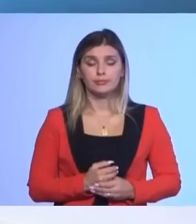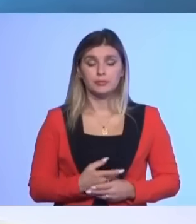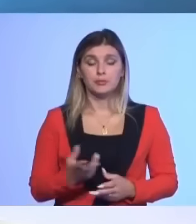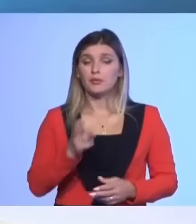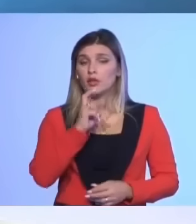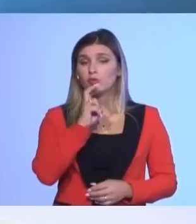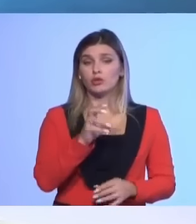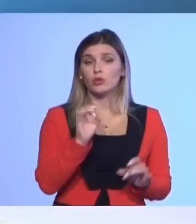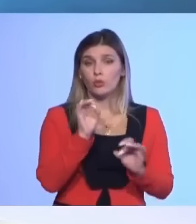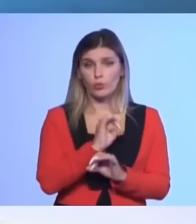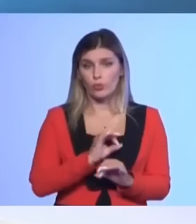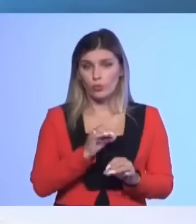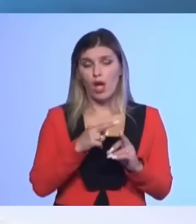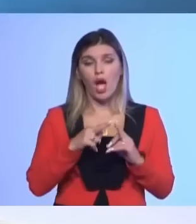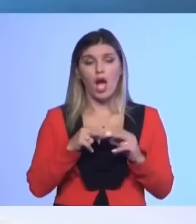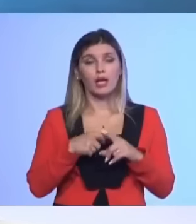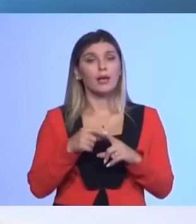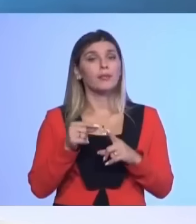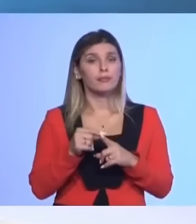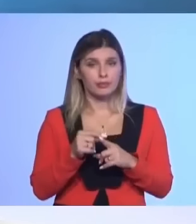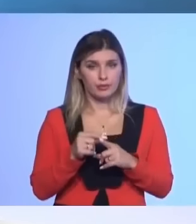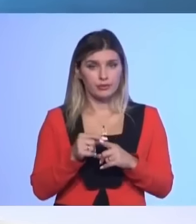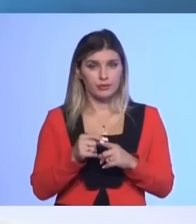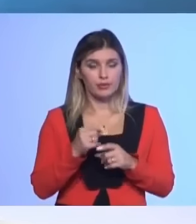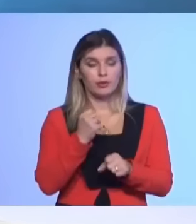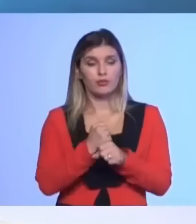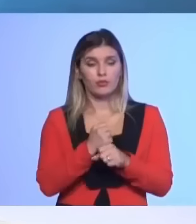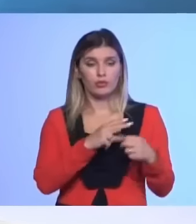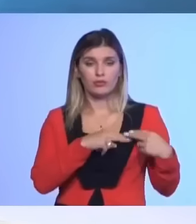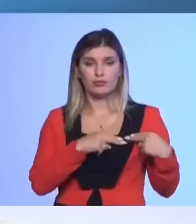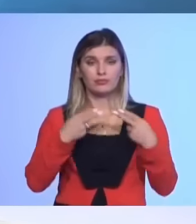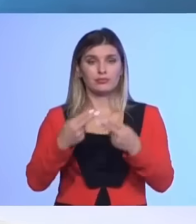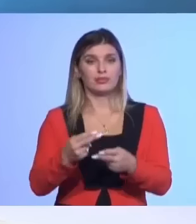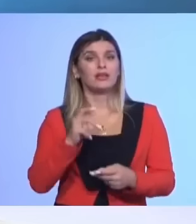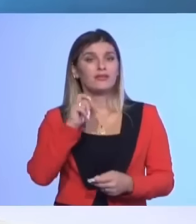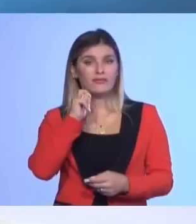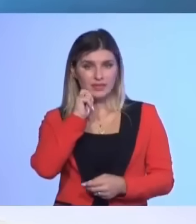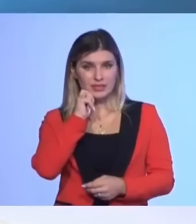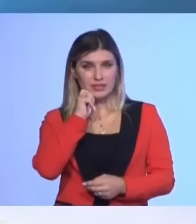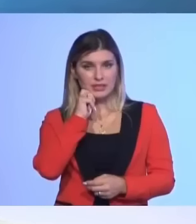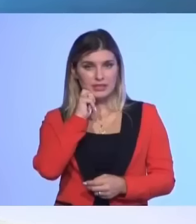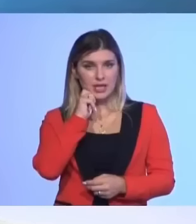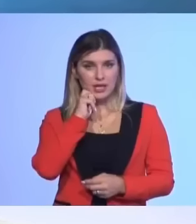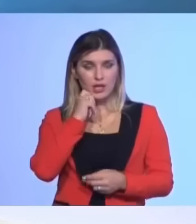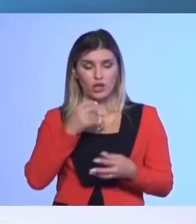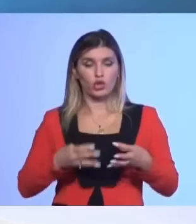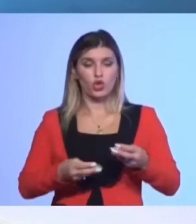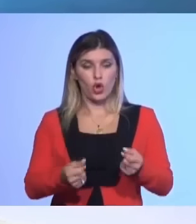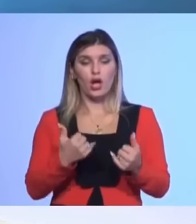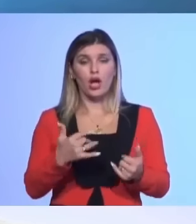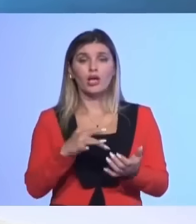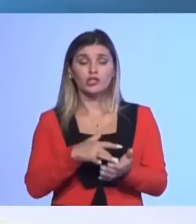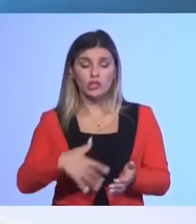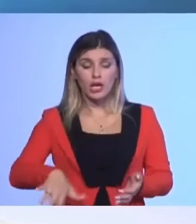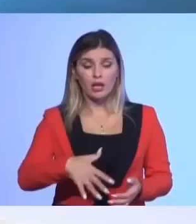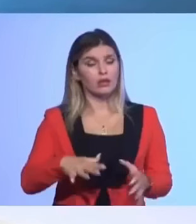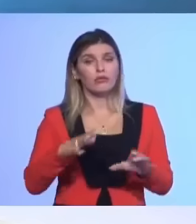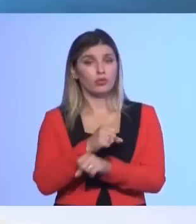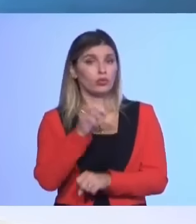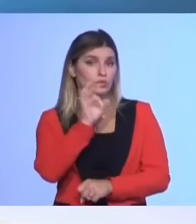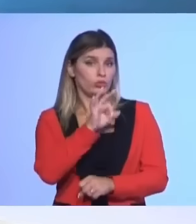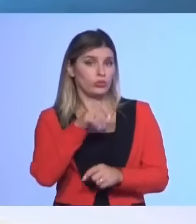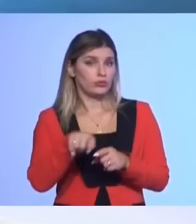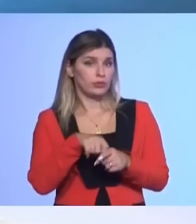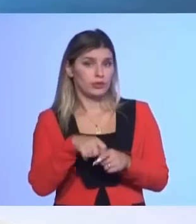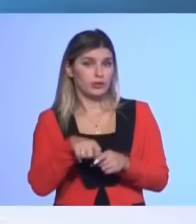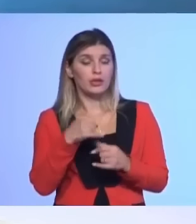përgjigjeje nga AKP për bartjet pronës nga AKP te komuna e Ferizajt ka bërë që bulevardi Agim Ramadani të mos përfundojë.